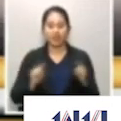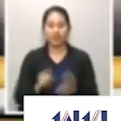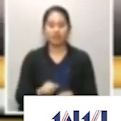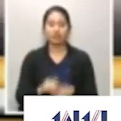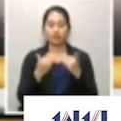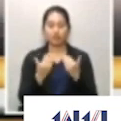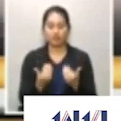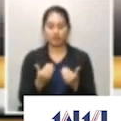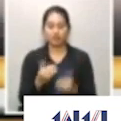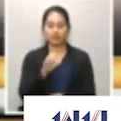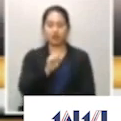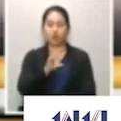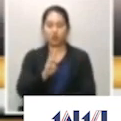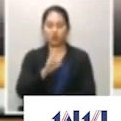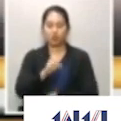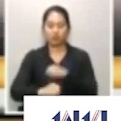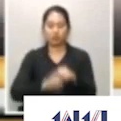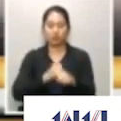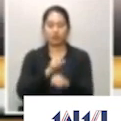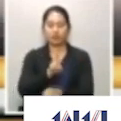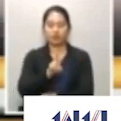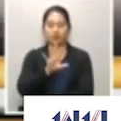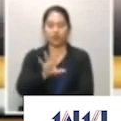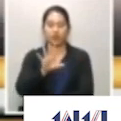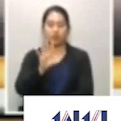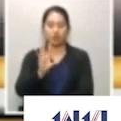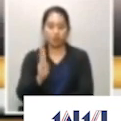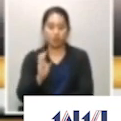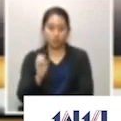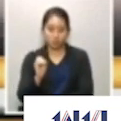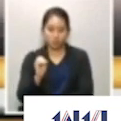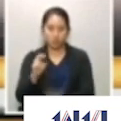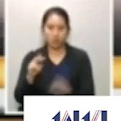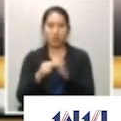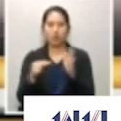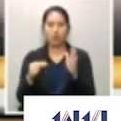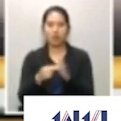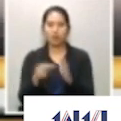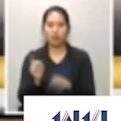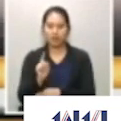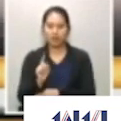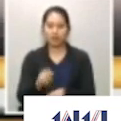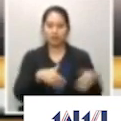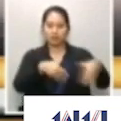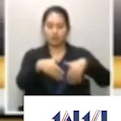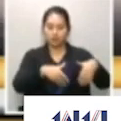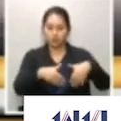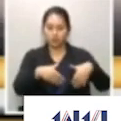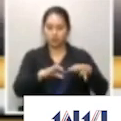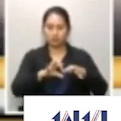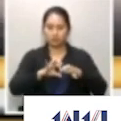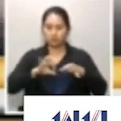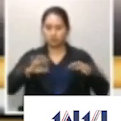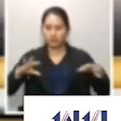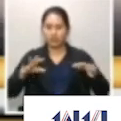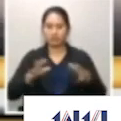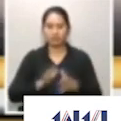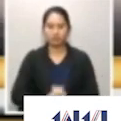ปี2560ไม่มีการยึดโยงกับประชาชนเล